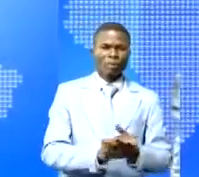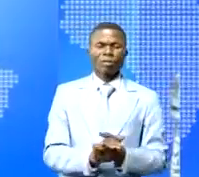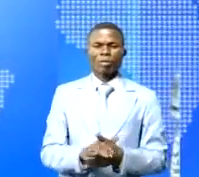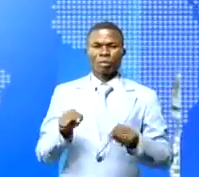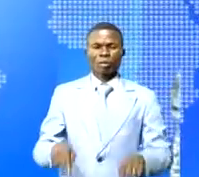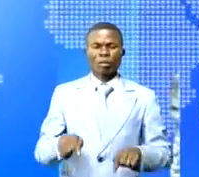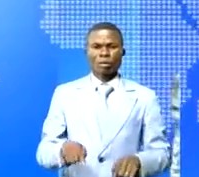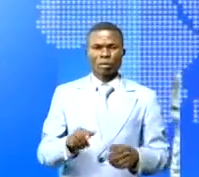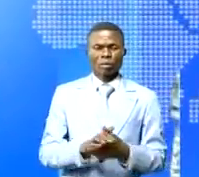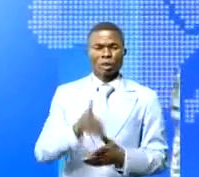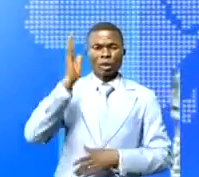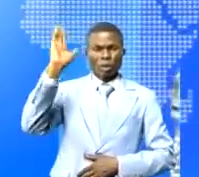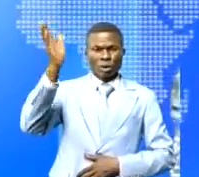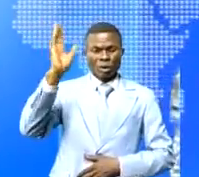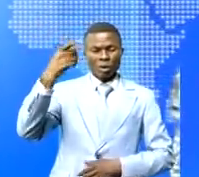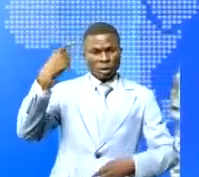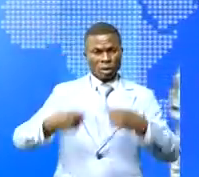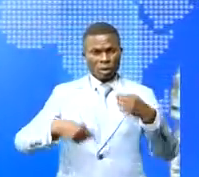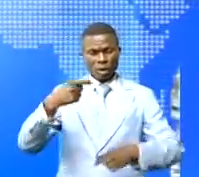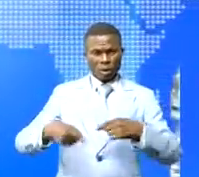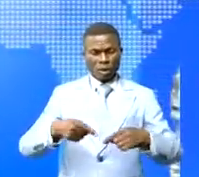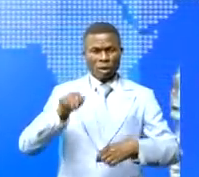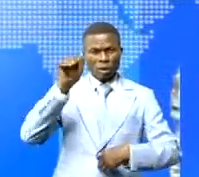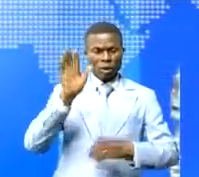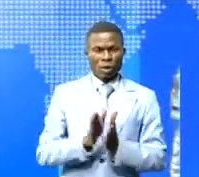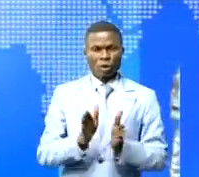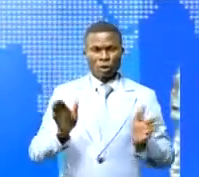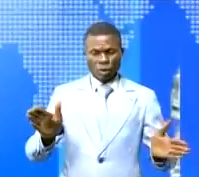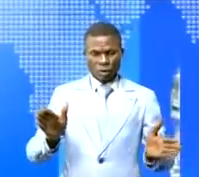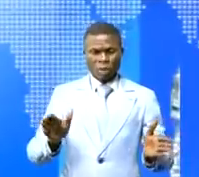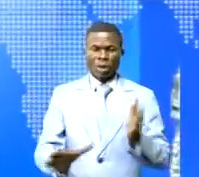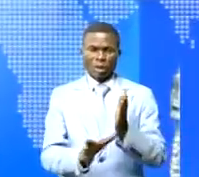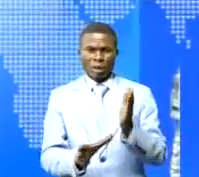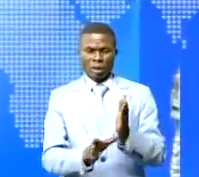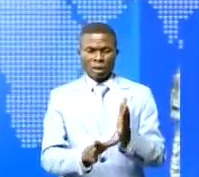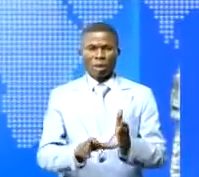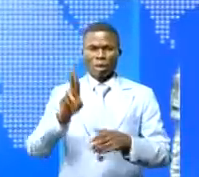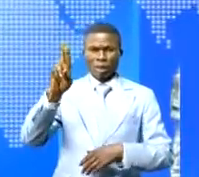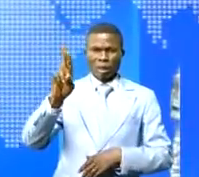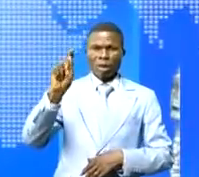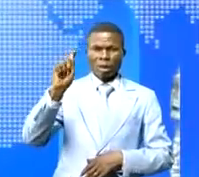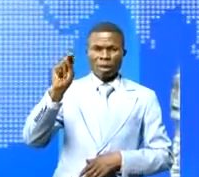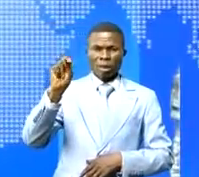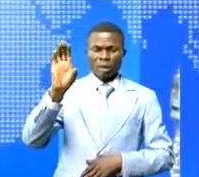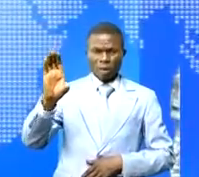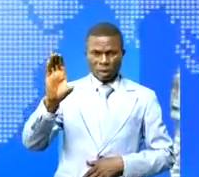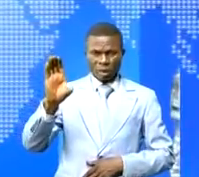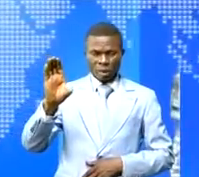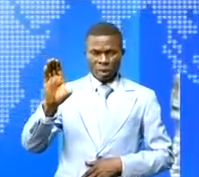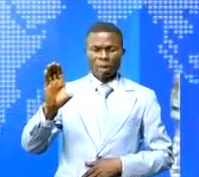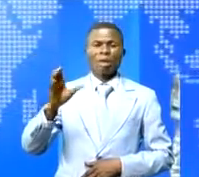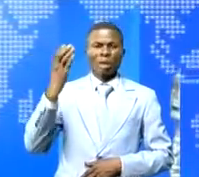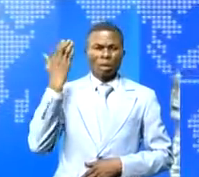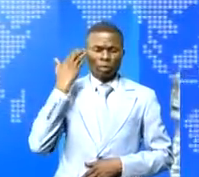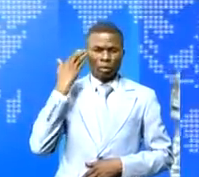Faisons à cette conférence débat animée par le directeur général adjoint de la Radio-Télévision nationale congolaise, Freddy